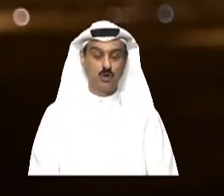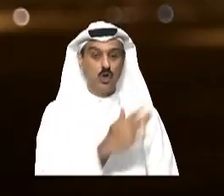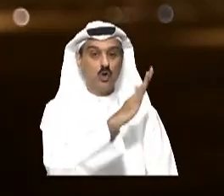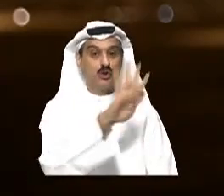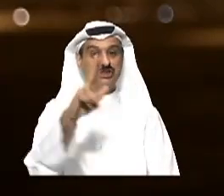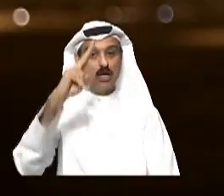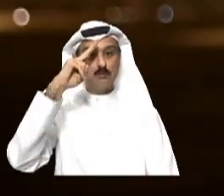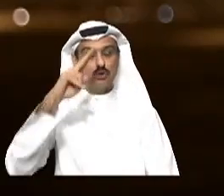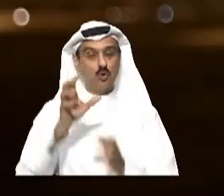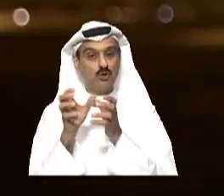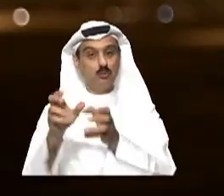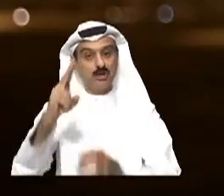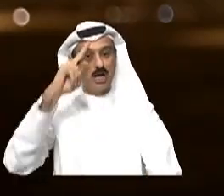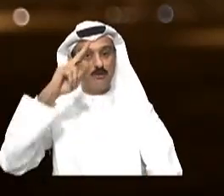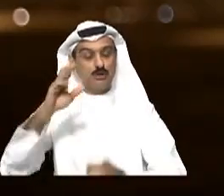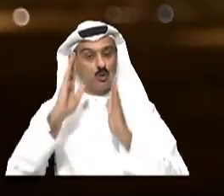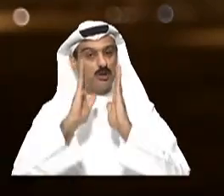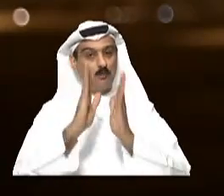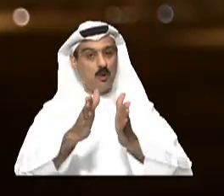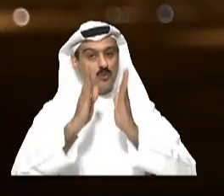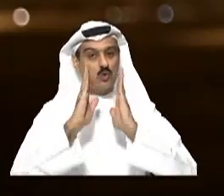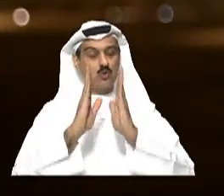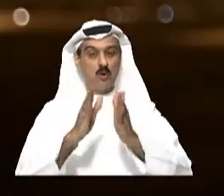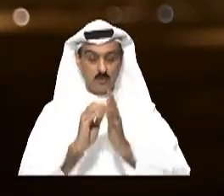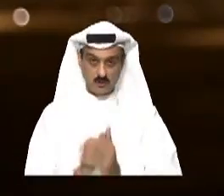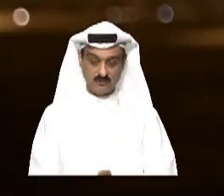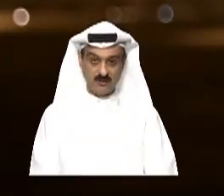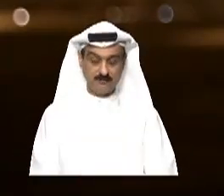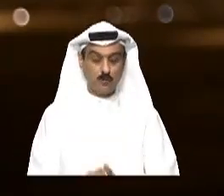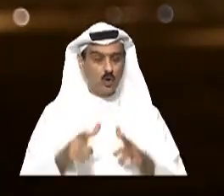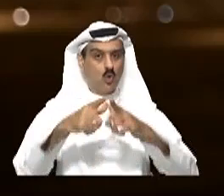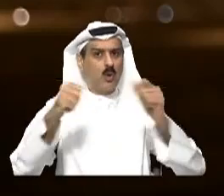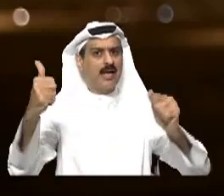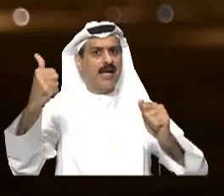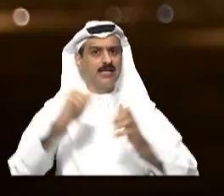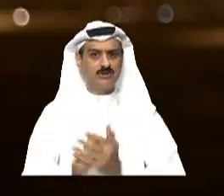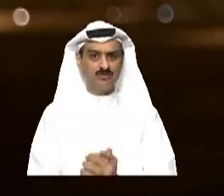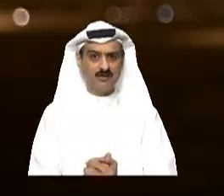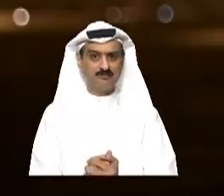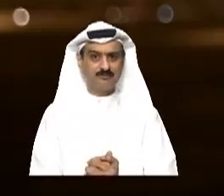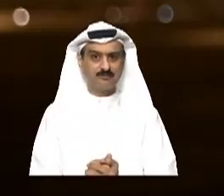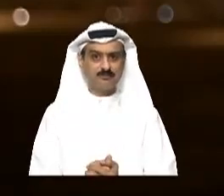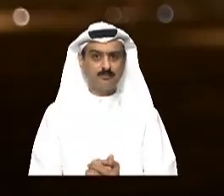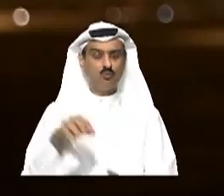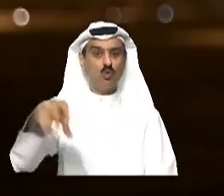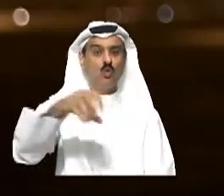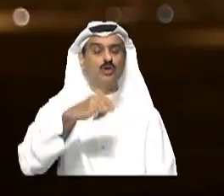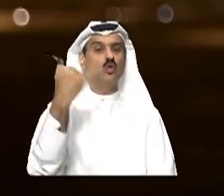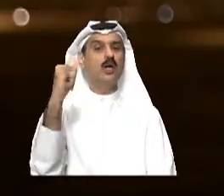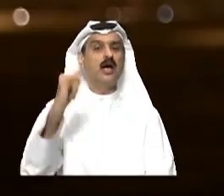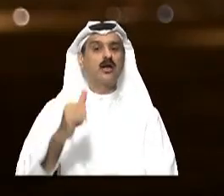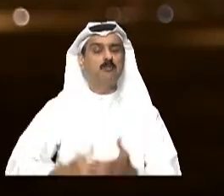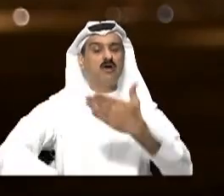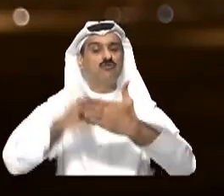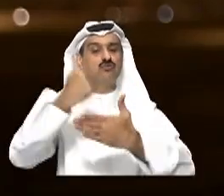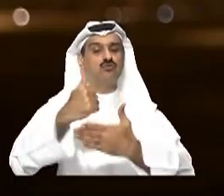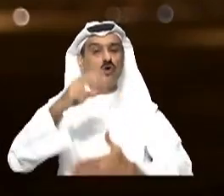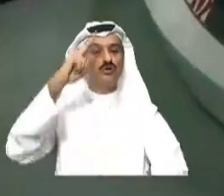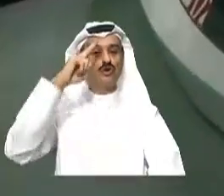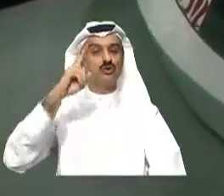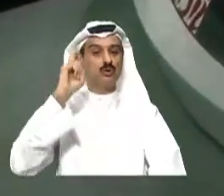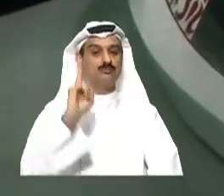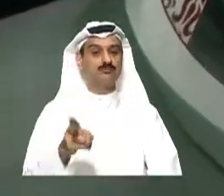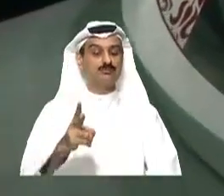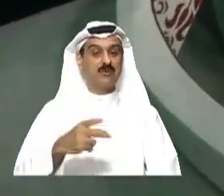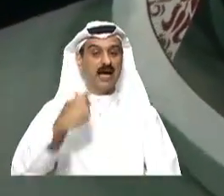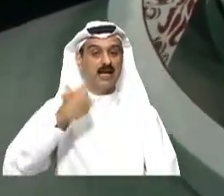السعودي والمنتخب السعودي، ونبارك لأبناء الخليج العربي وأيضا للدول العربية فوز المنتخب السعودي على المنتخب